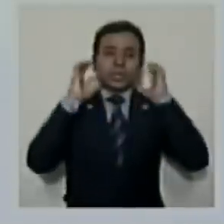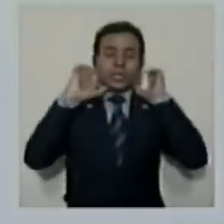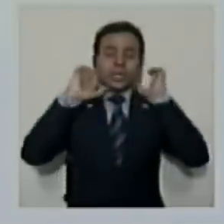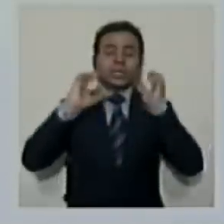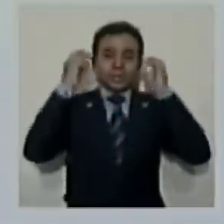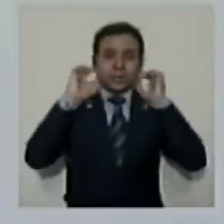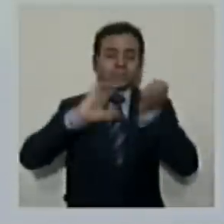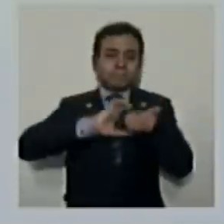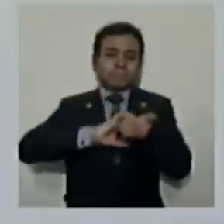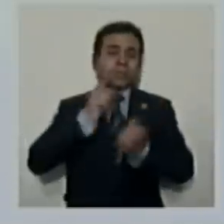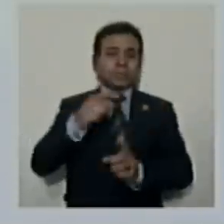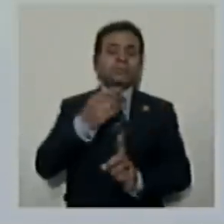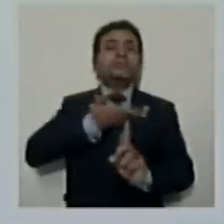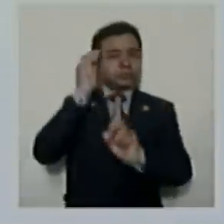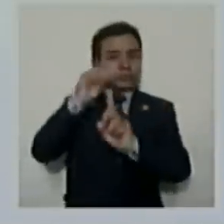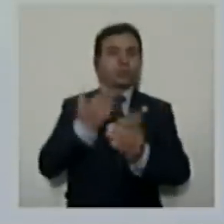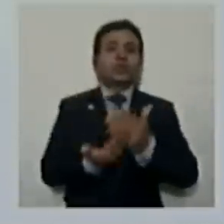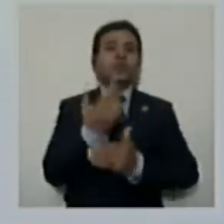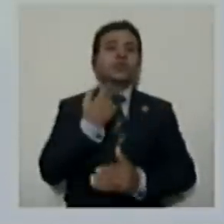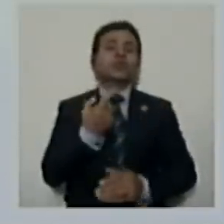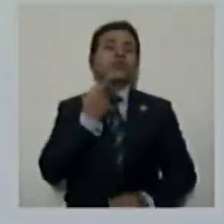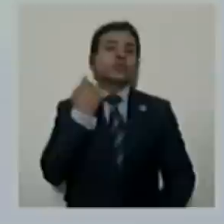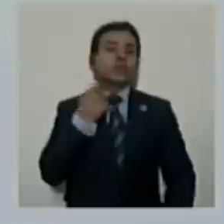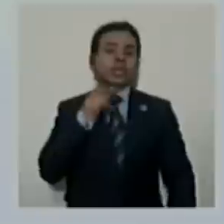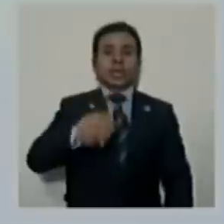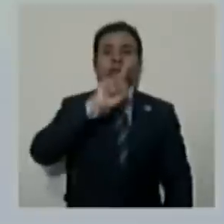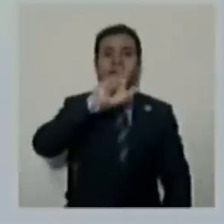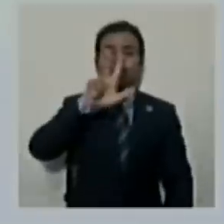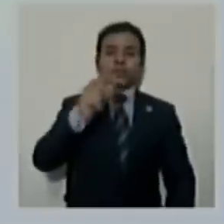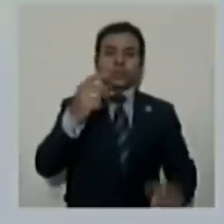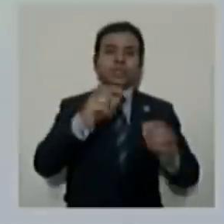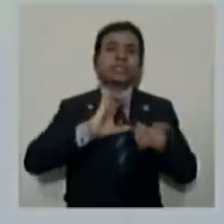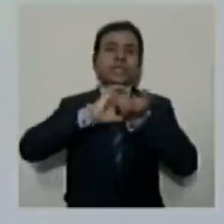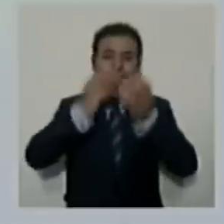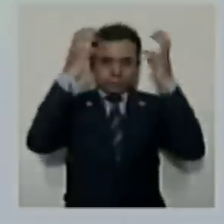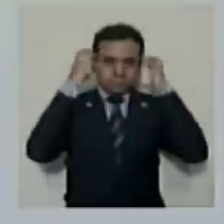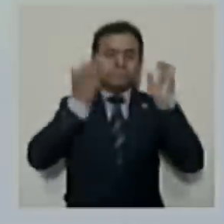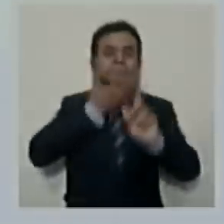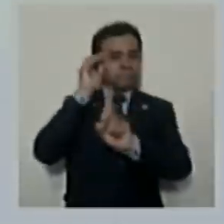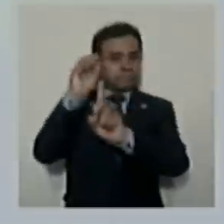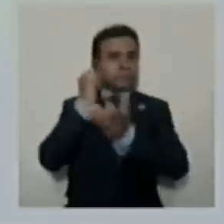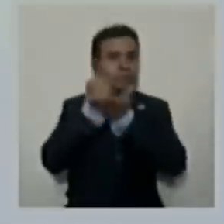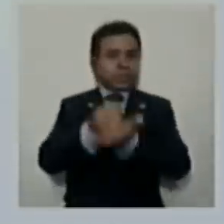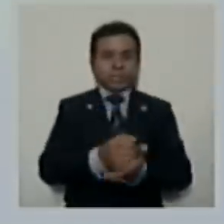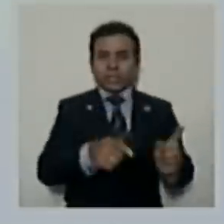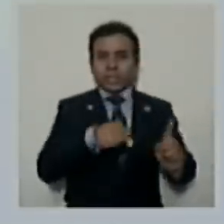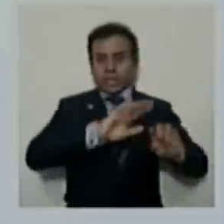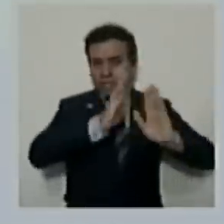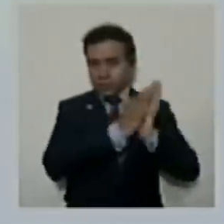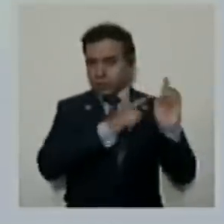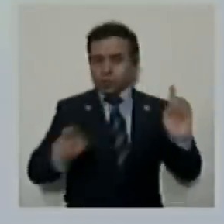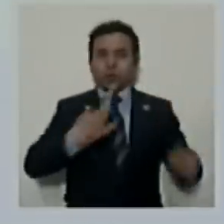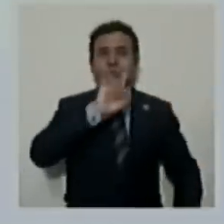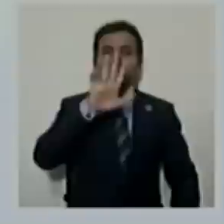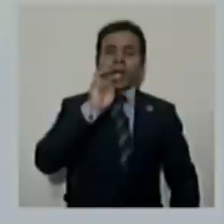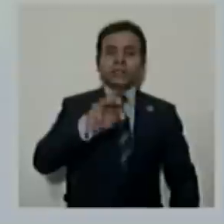41,03,945টি। প্রতিনিয়তই ডাক্তাররা চিকিৎসকরা প্রশিক্ষণ নিয়ে যাচ্ছেন এবং গত 24 ঘন্টায় নতুন করে 18 জন চিকিৎসক